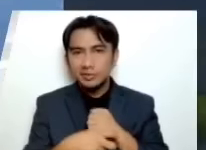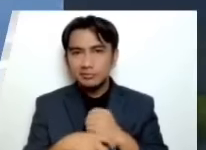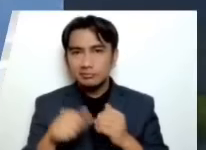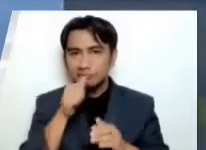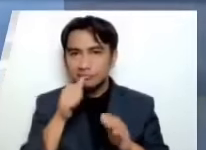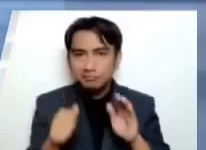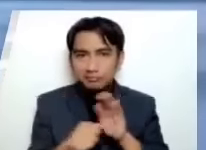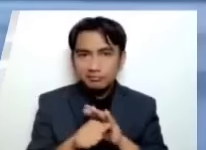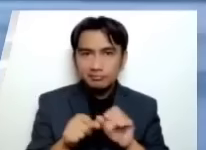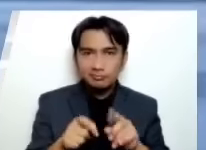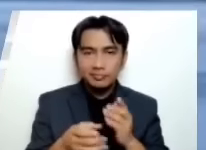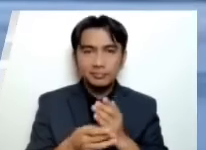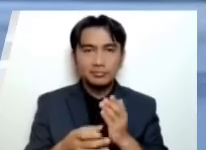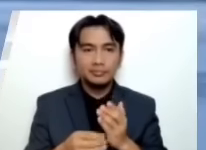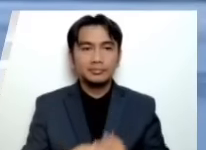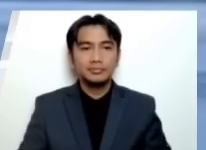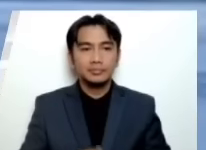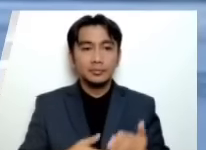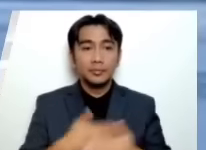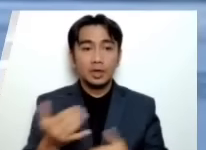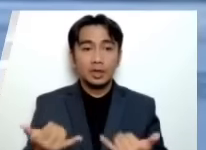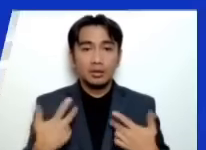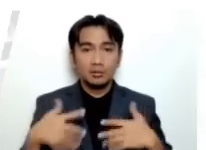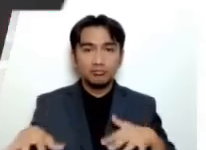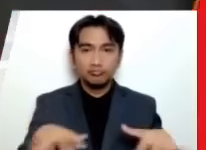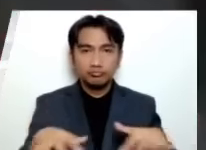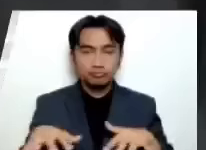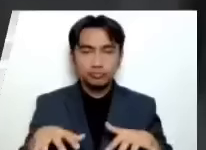phreatic eruption na itala muli sa Taal Volcano.